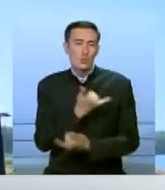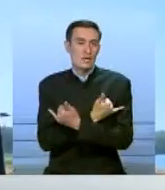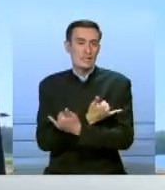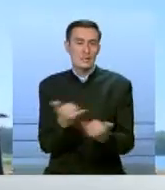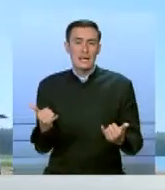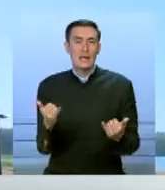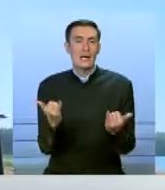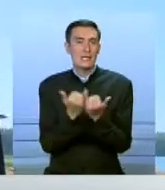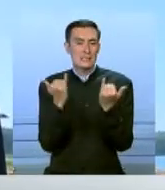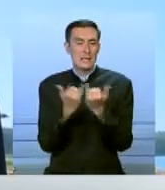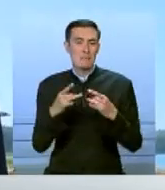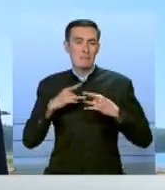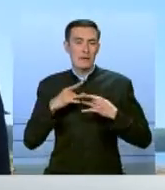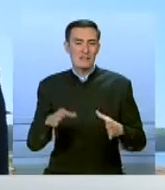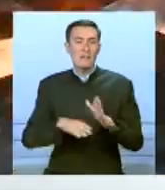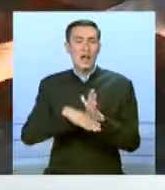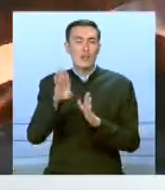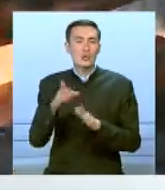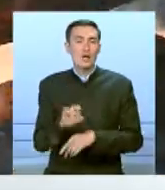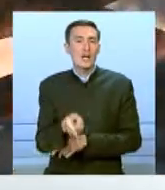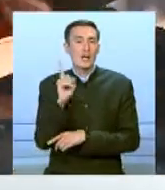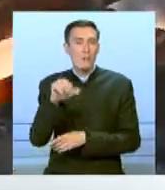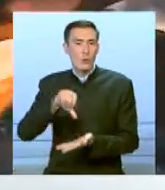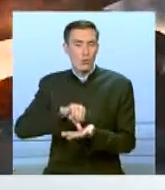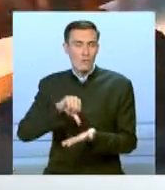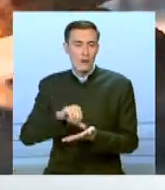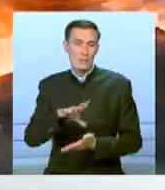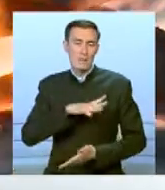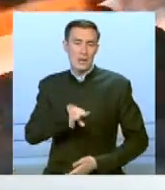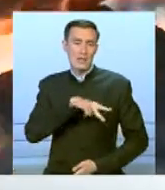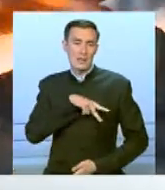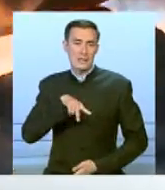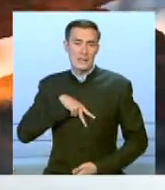всех гостей праздника, а лучших рыбаков наградили.